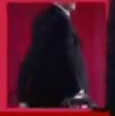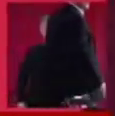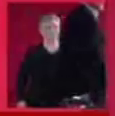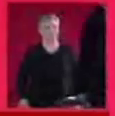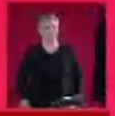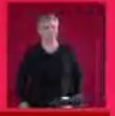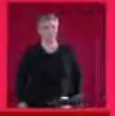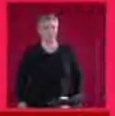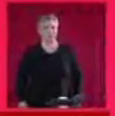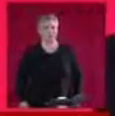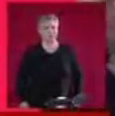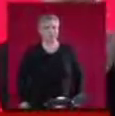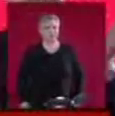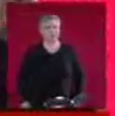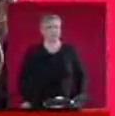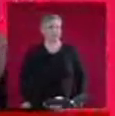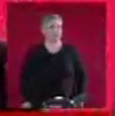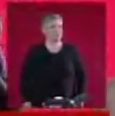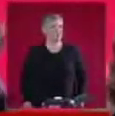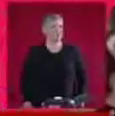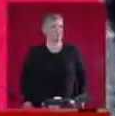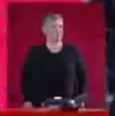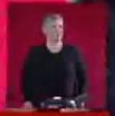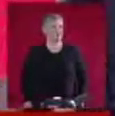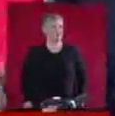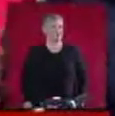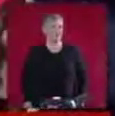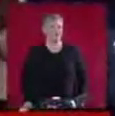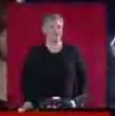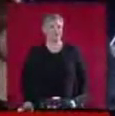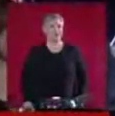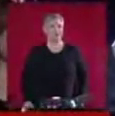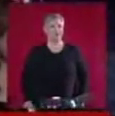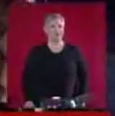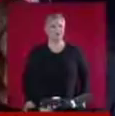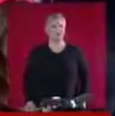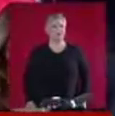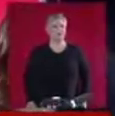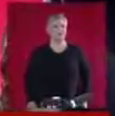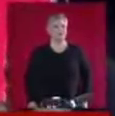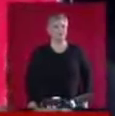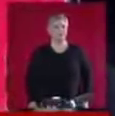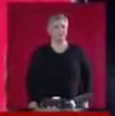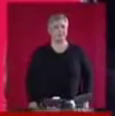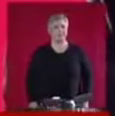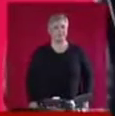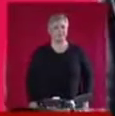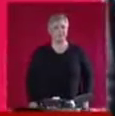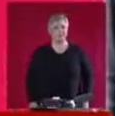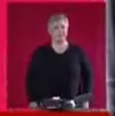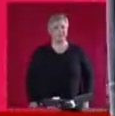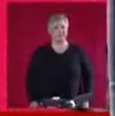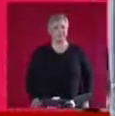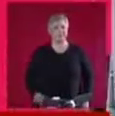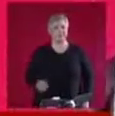δημοσιογραφίας και της ενημέρωσης διεκδικεί μια θέση στην ευρωβουλή αν και τώρα που τον βλέπω θυμίζει